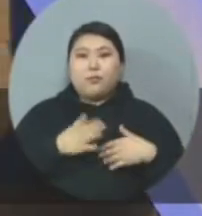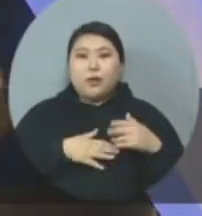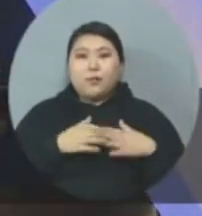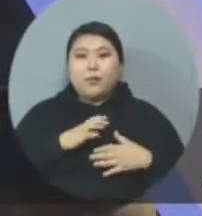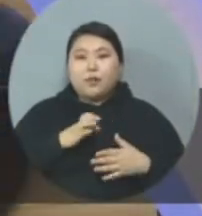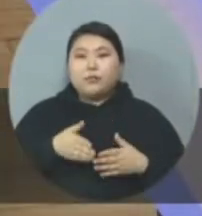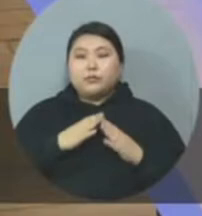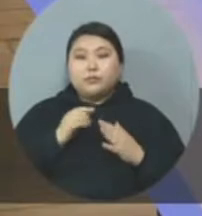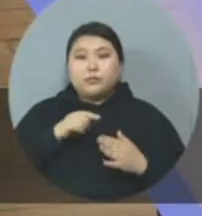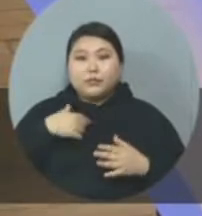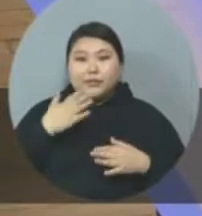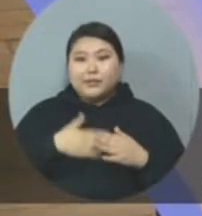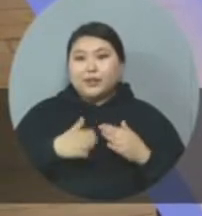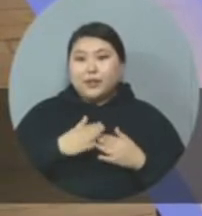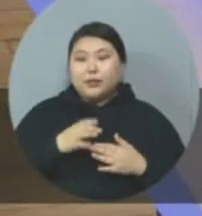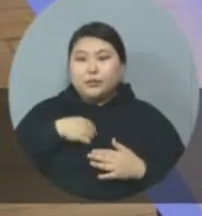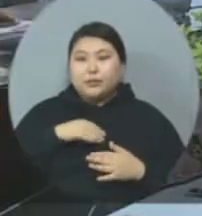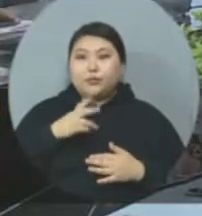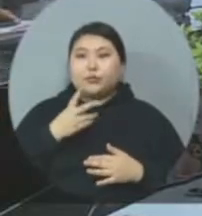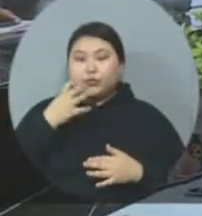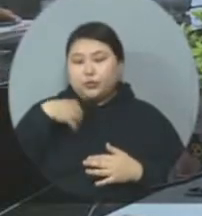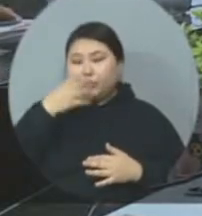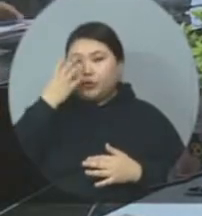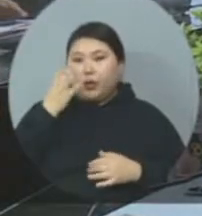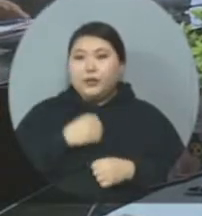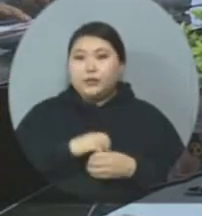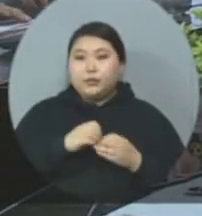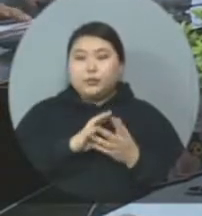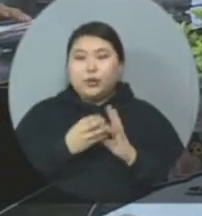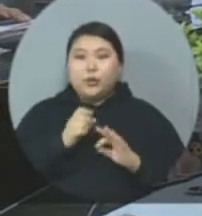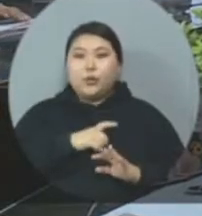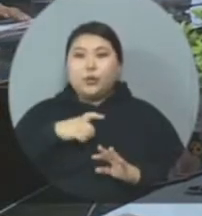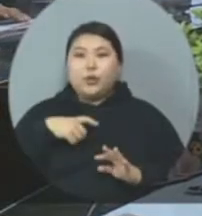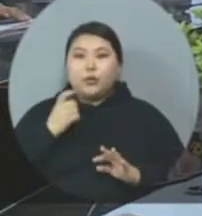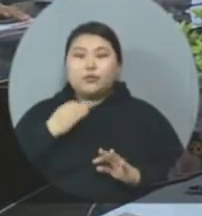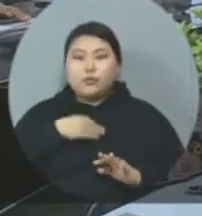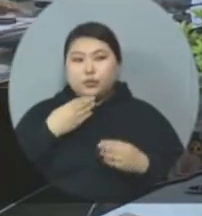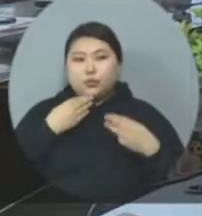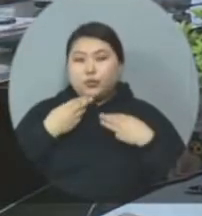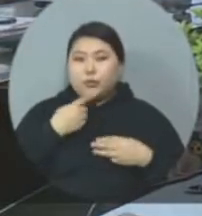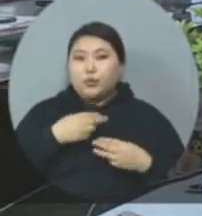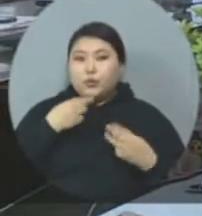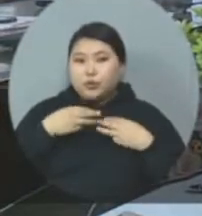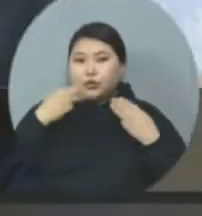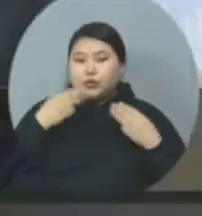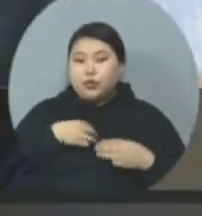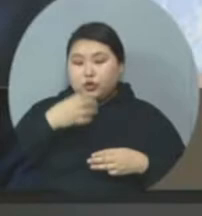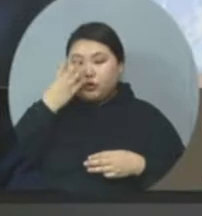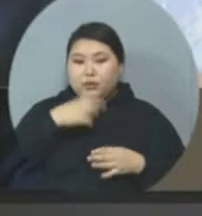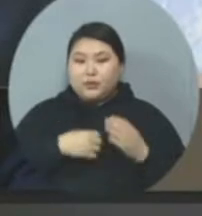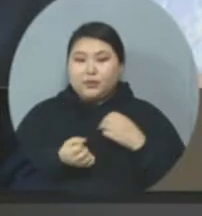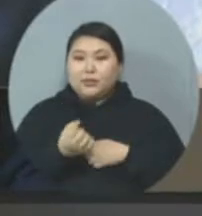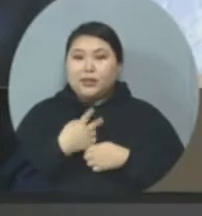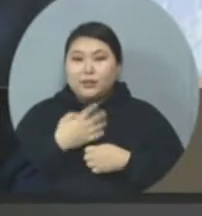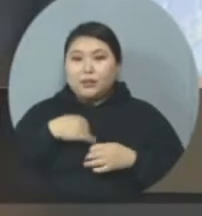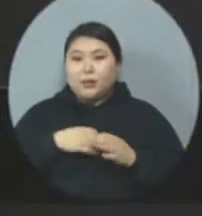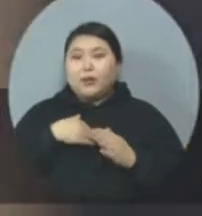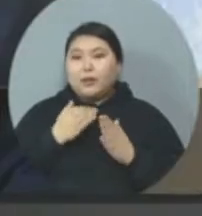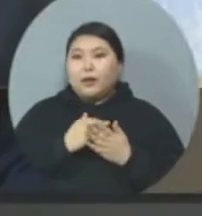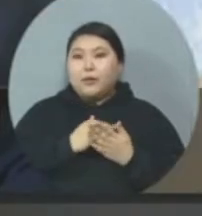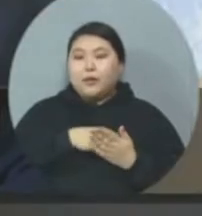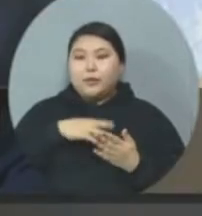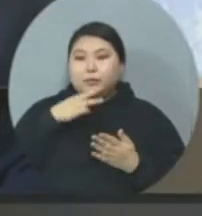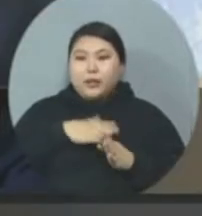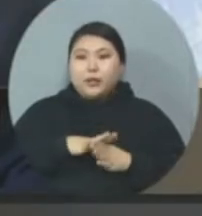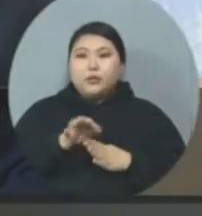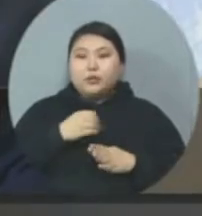бэрдэг байдлыг талсан зогсохоор төр ажиллагаа хийдэгч хувийн хвшил шүүхэд ханддаг. Шүүхийн шийдвэрээр ихэвчлэн төр ялагддаг гэсэн тайлбар мэдээллийг албан